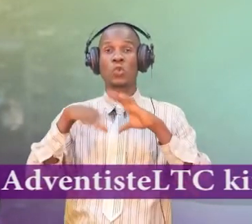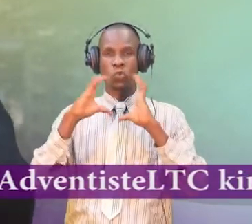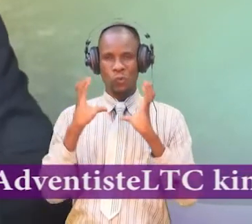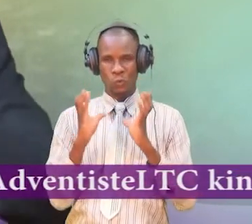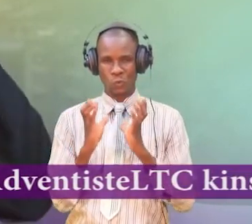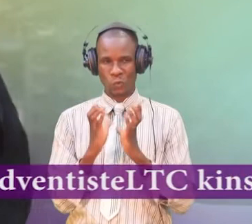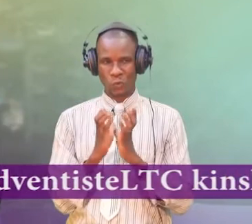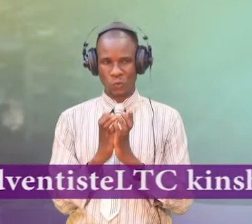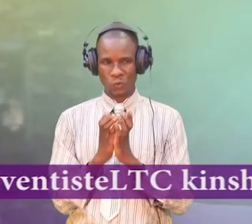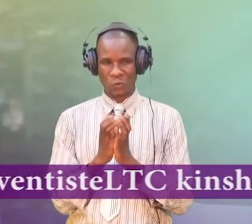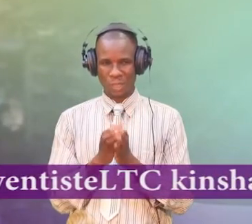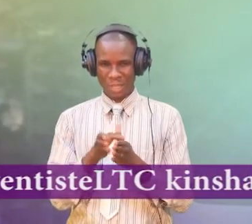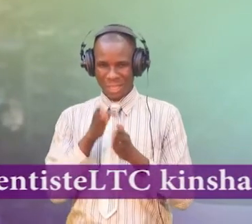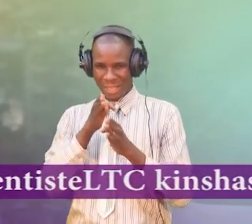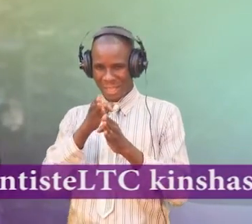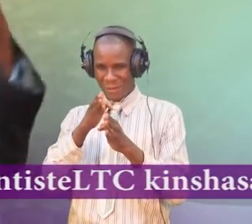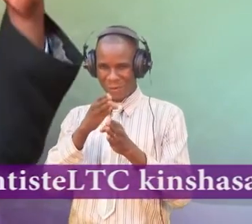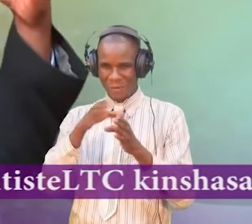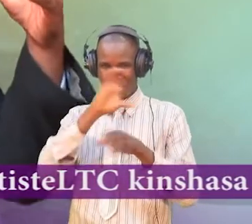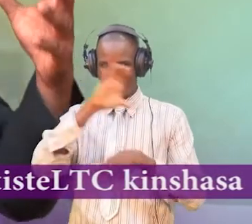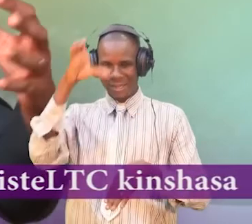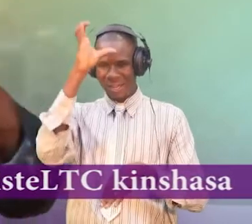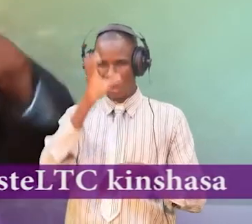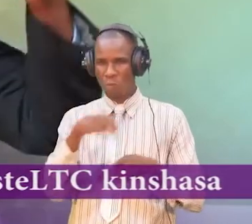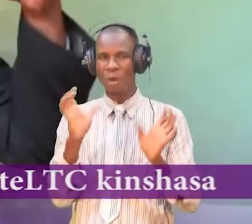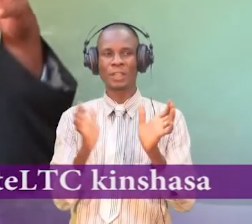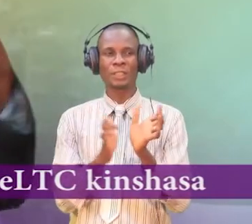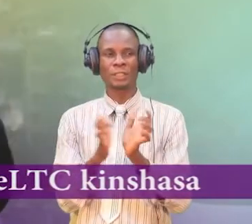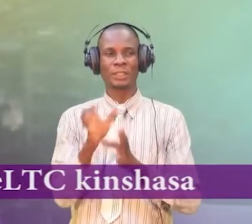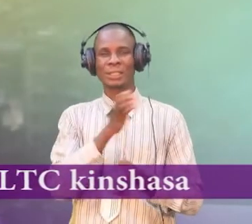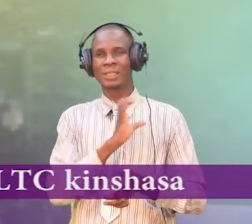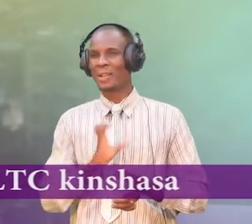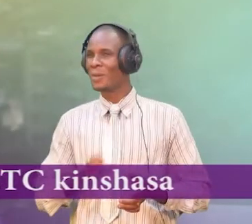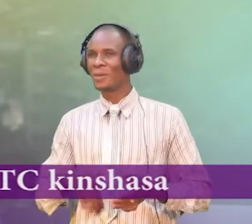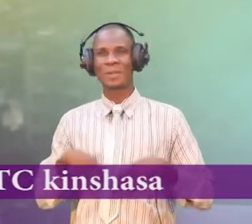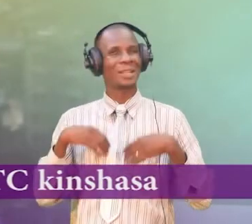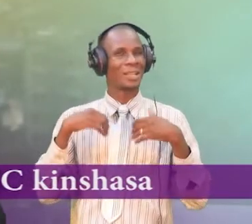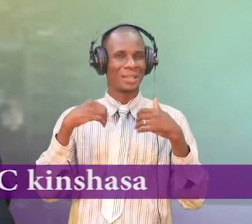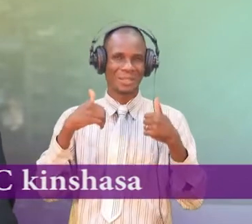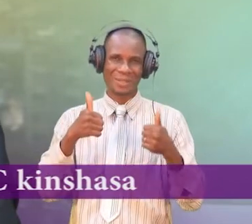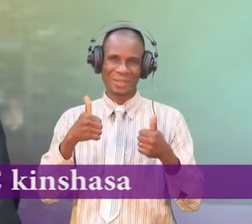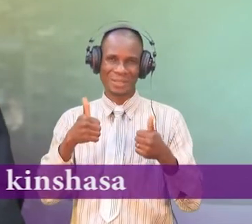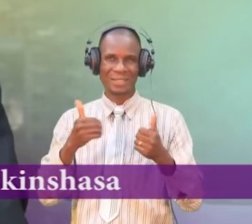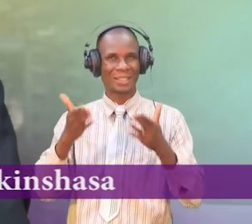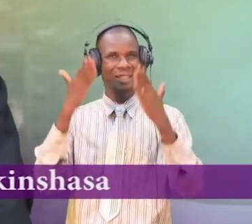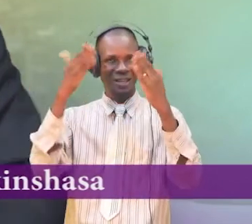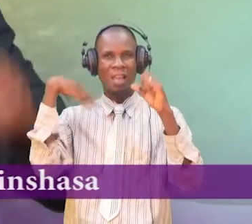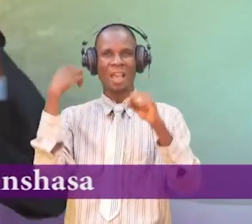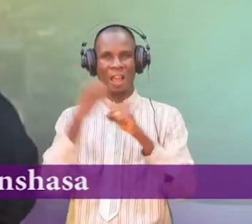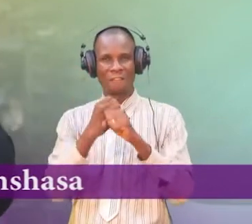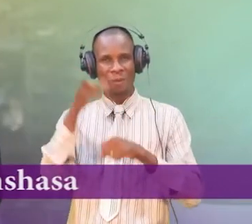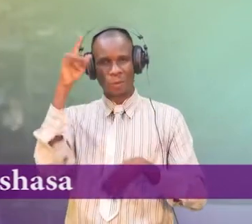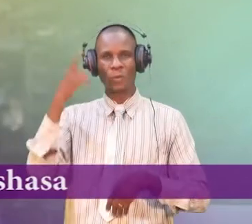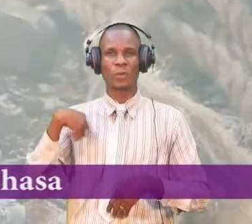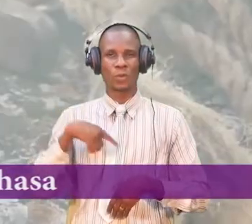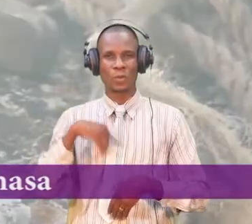Kristo. Ezalaki etinda na nzambe ete bozalisa minyoso ezongisa masika mpe yokana na nzambe mokili na